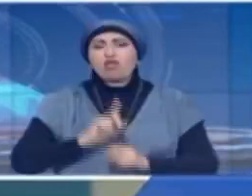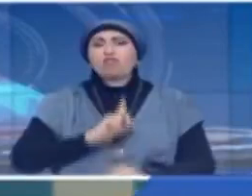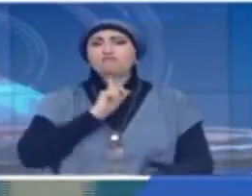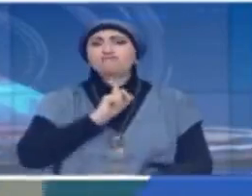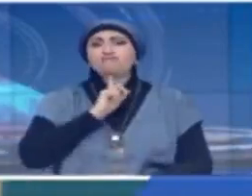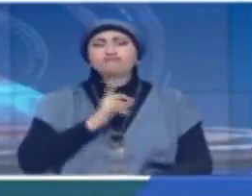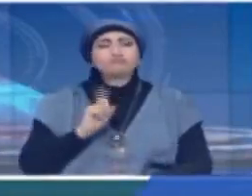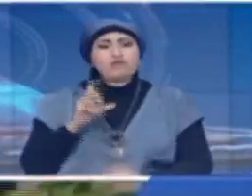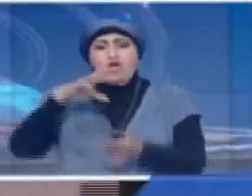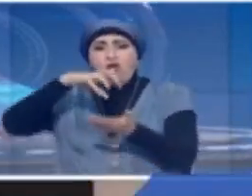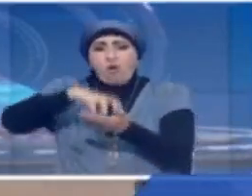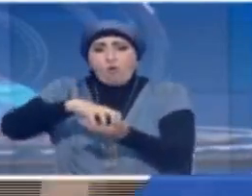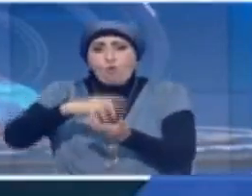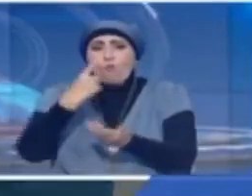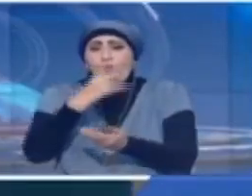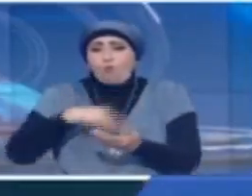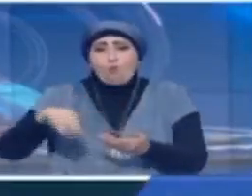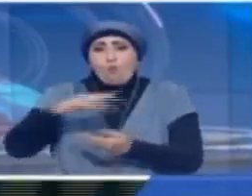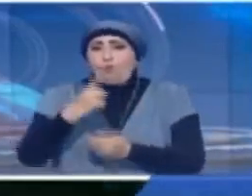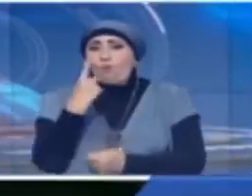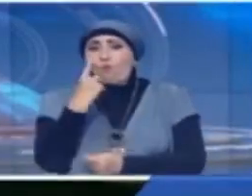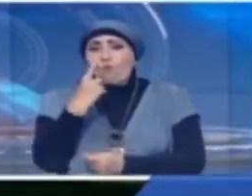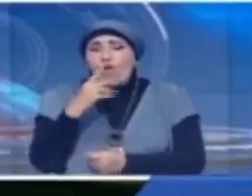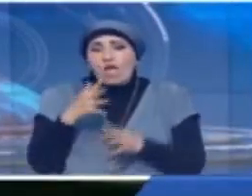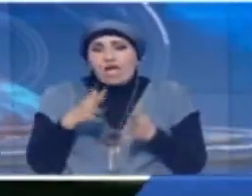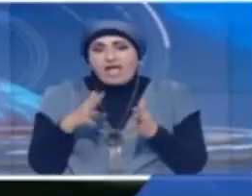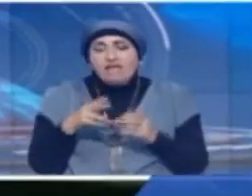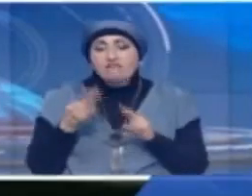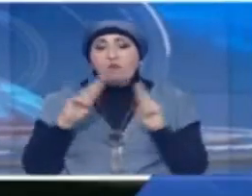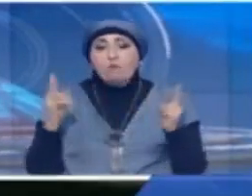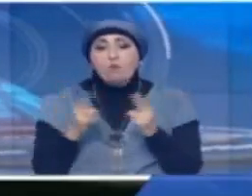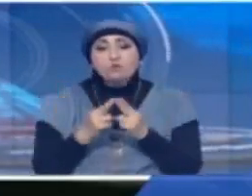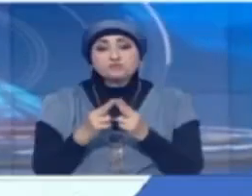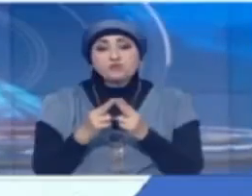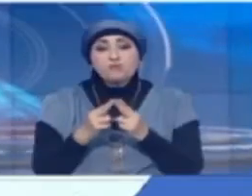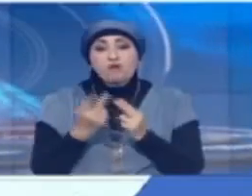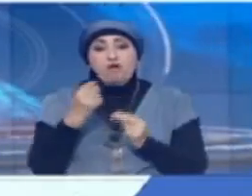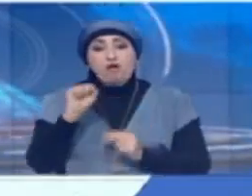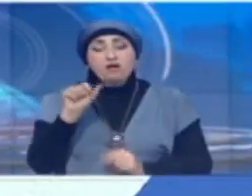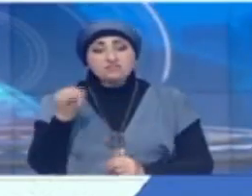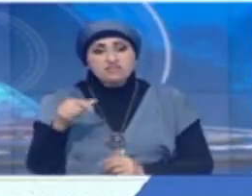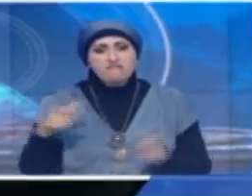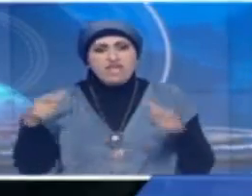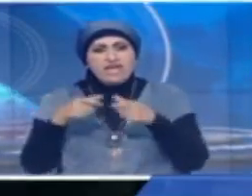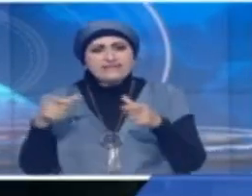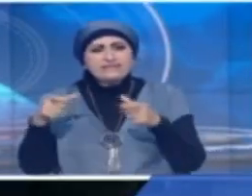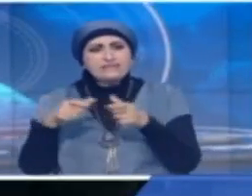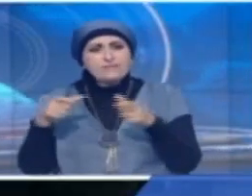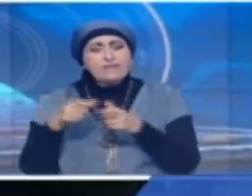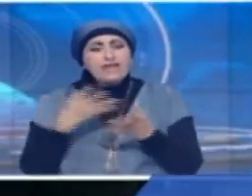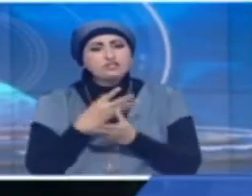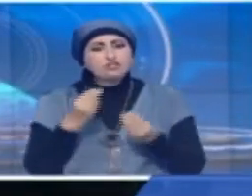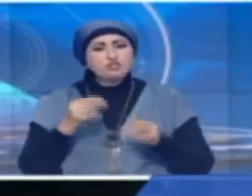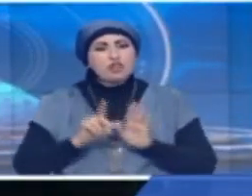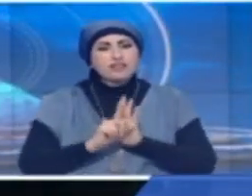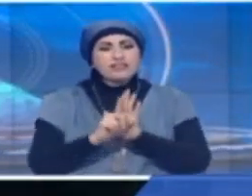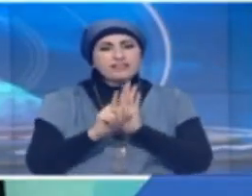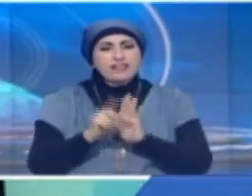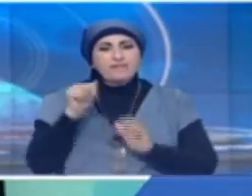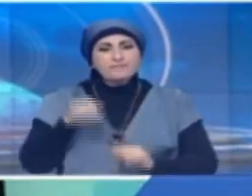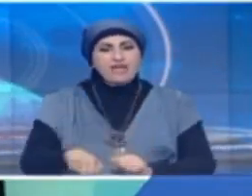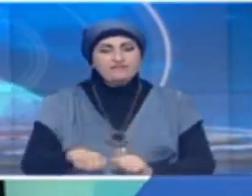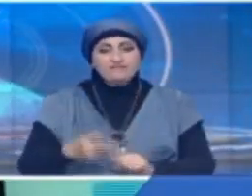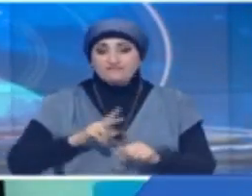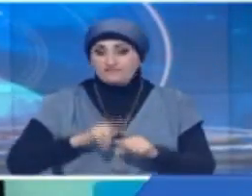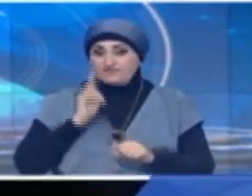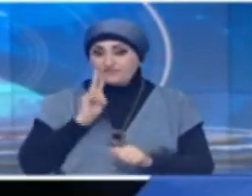على وحدة دولته. حتى رأينا مؤتمرات لهم واجتماعات وأمور بتدعم مباشرة